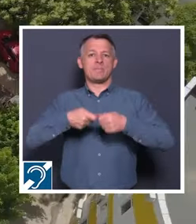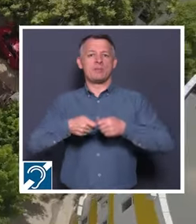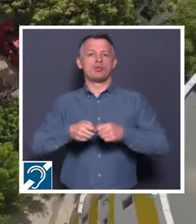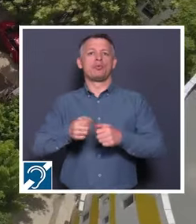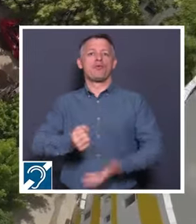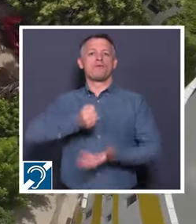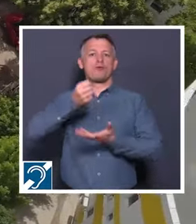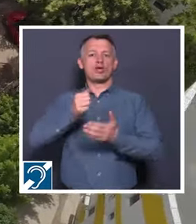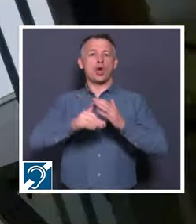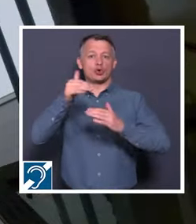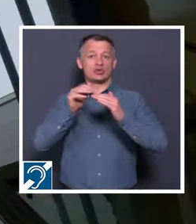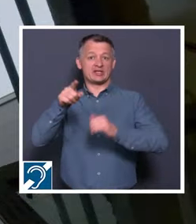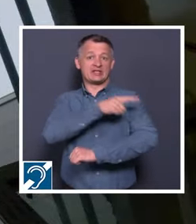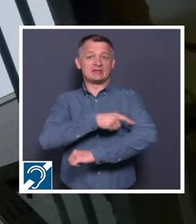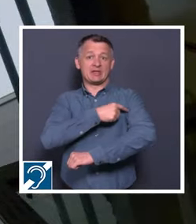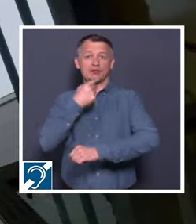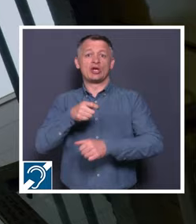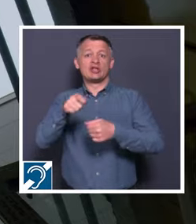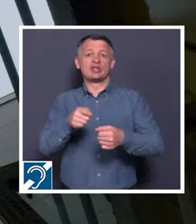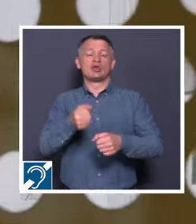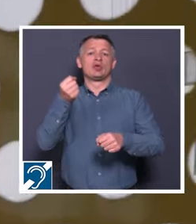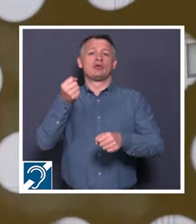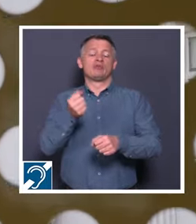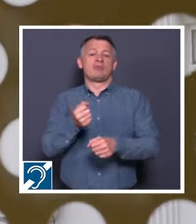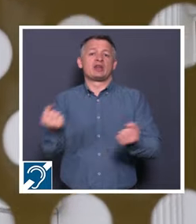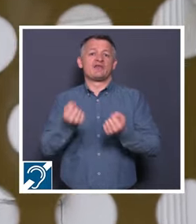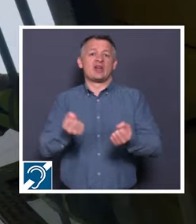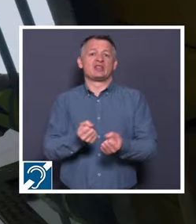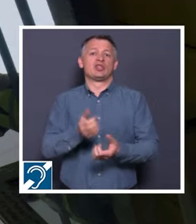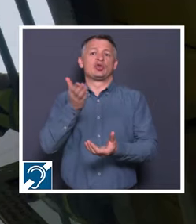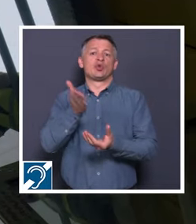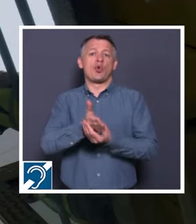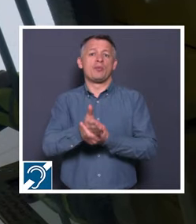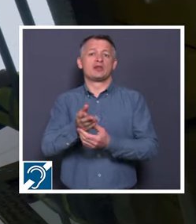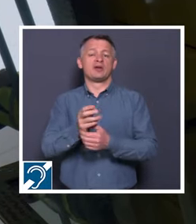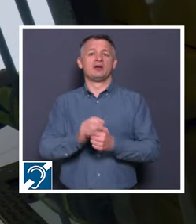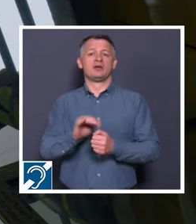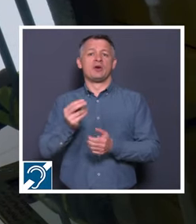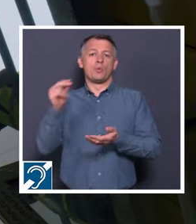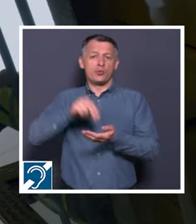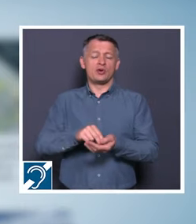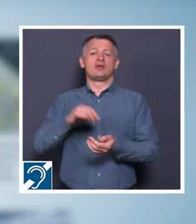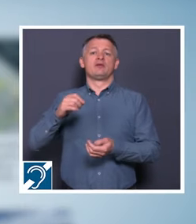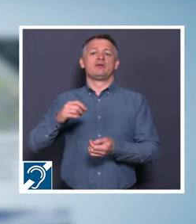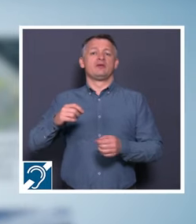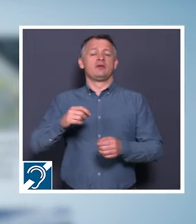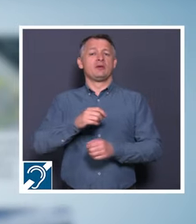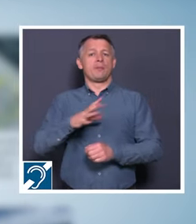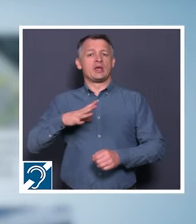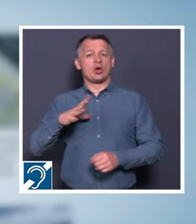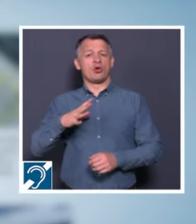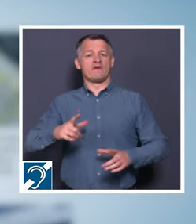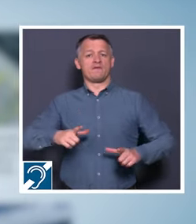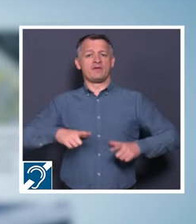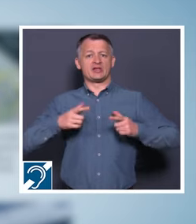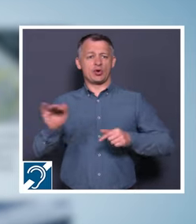acest spital, spune că această procedură birocratică pune în pericol viața unor copii. Toate informațiile de care Ministerul Sănătății